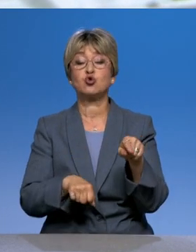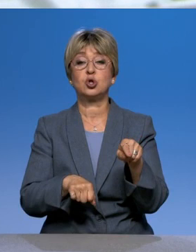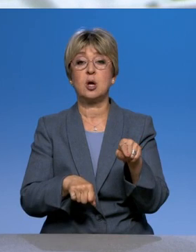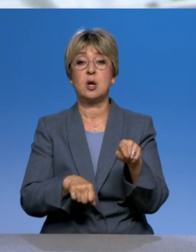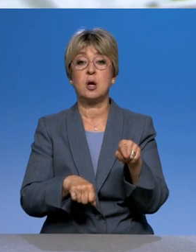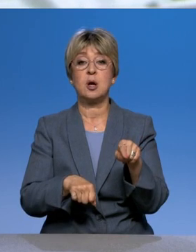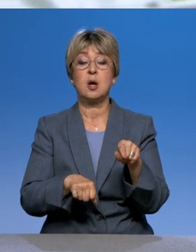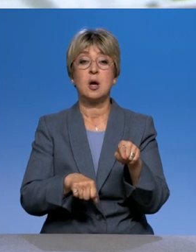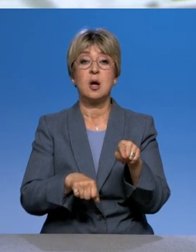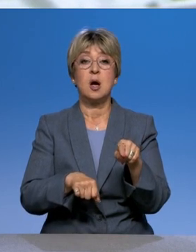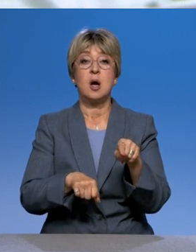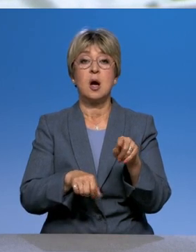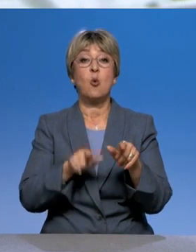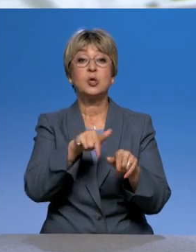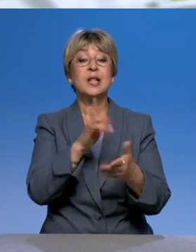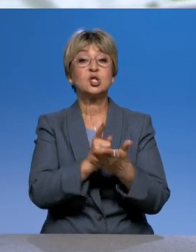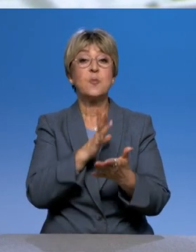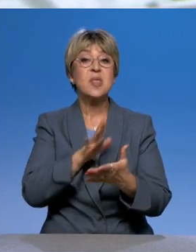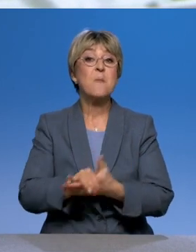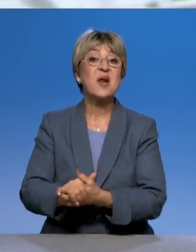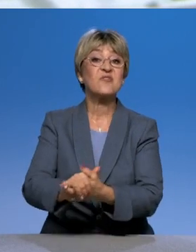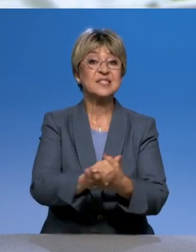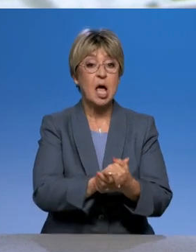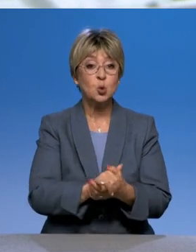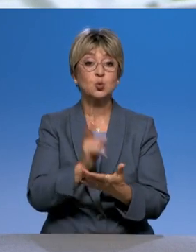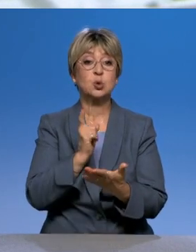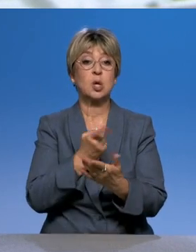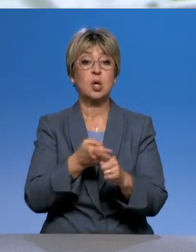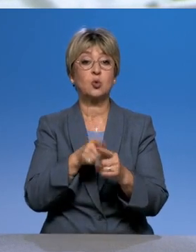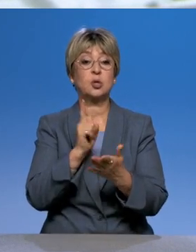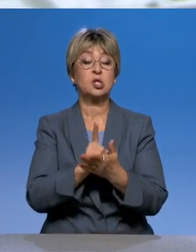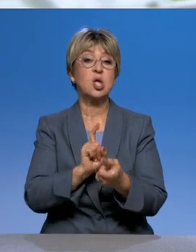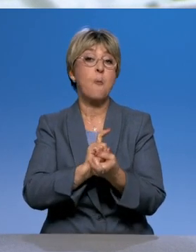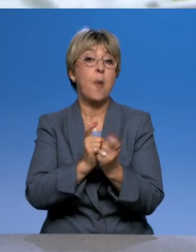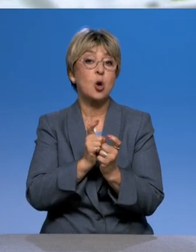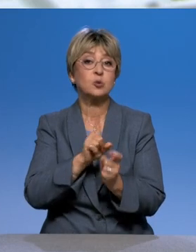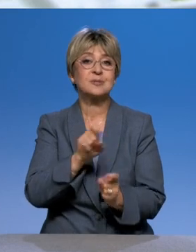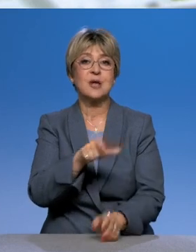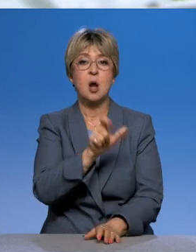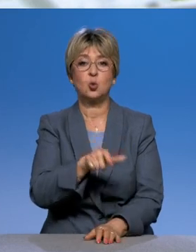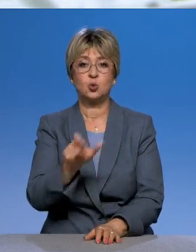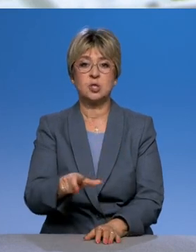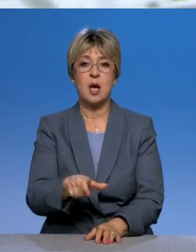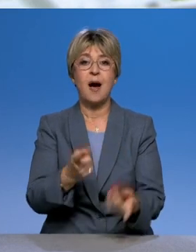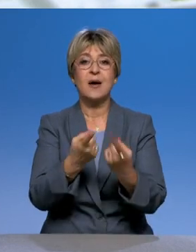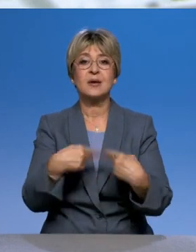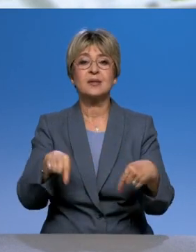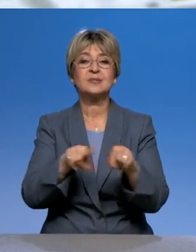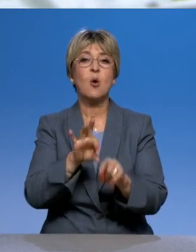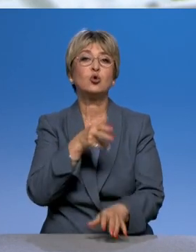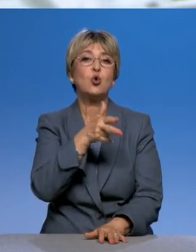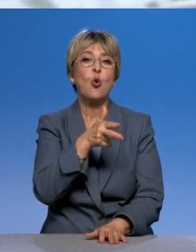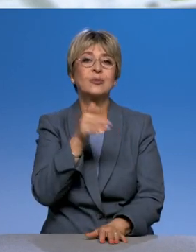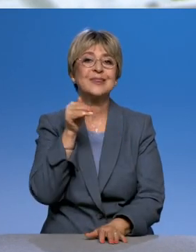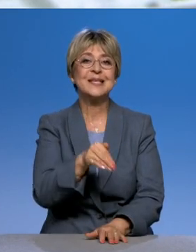быть профсоюзы, да, которые должны бороться вот за сотрудников. Ну, это, скажем так, организация от 3000 и больше. Вот с